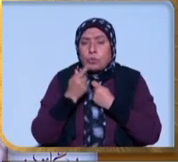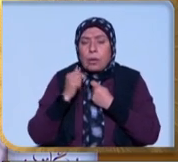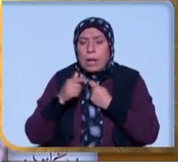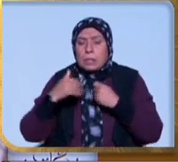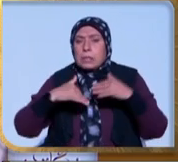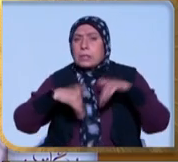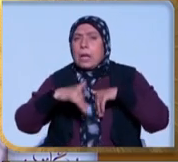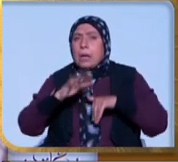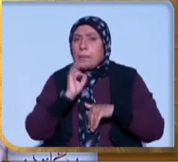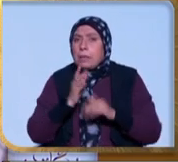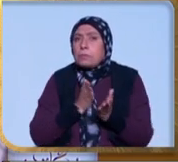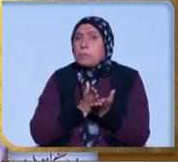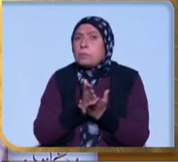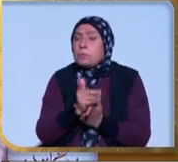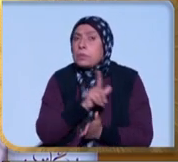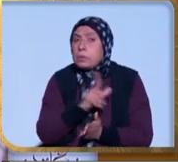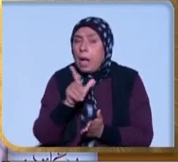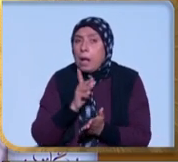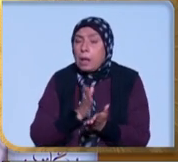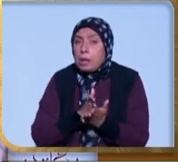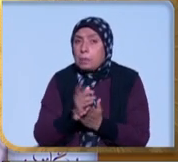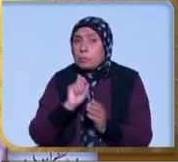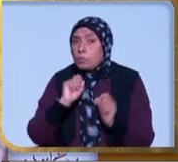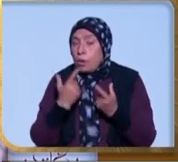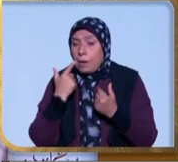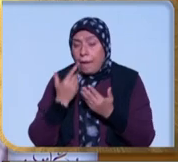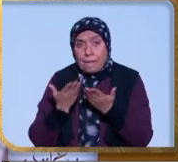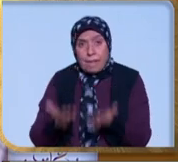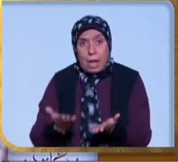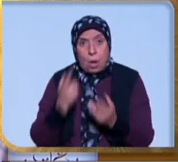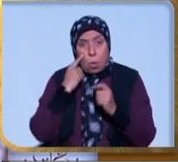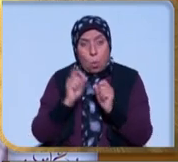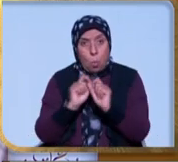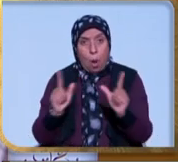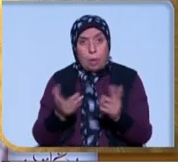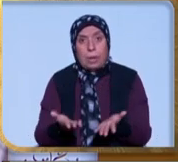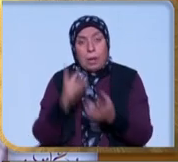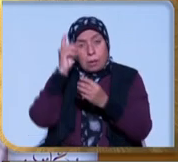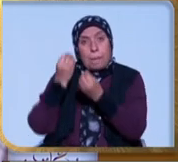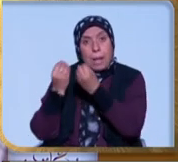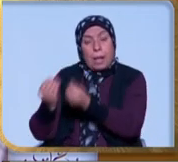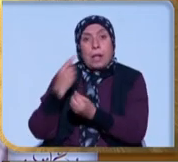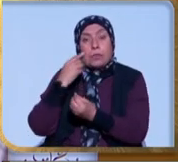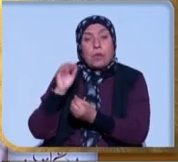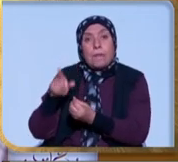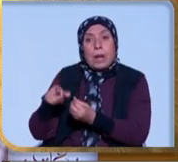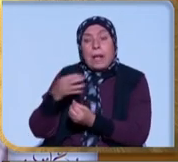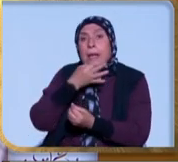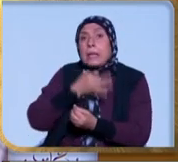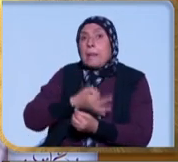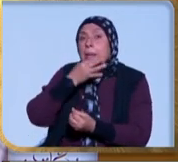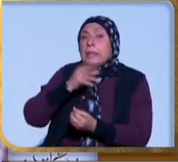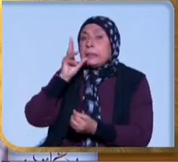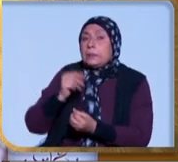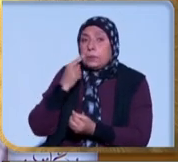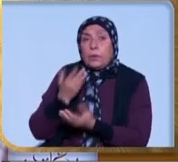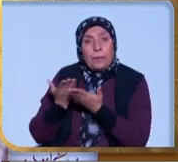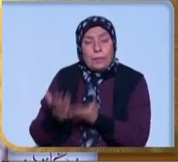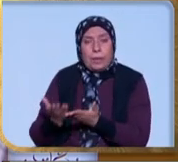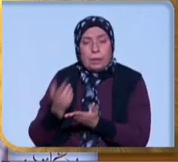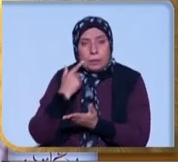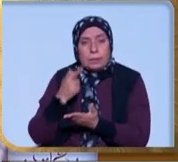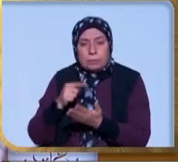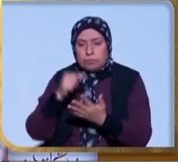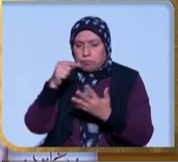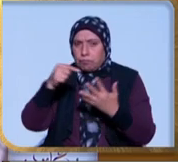وطريق الراشدين يبقى الآيات إيه؟ الآيات هو غافل عنها. فربنا بيورينا النماذج دي